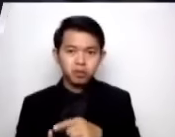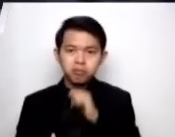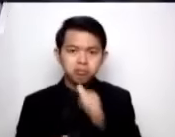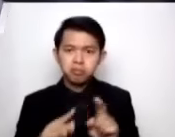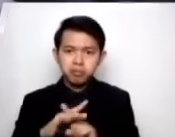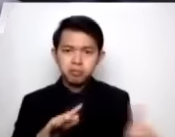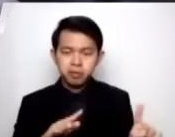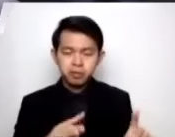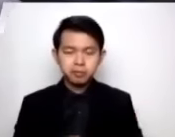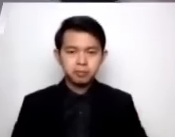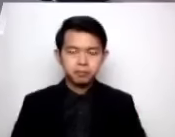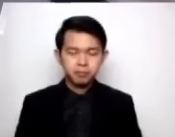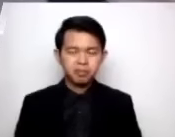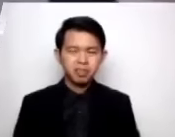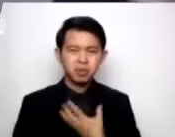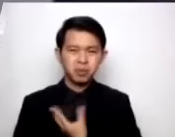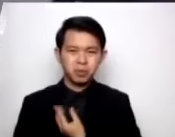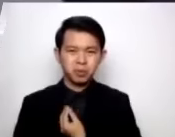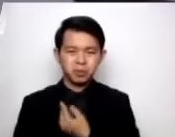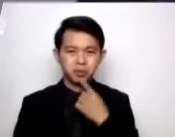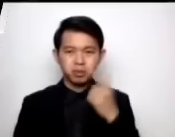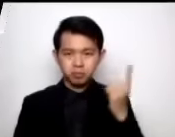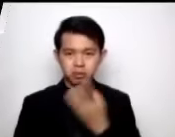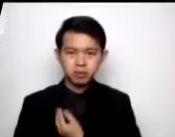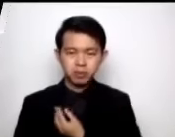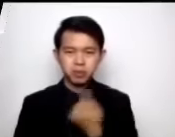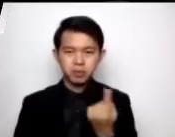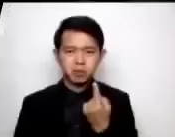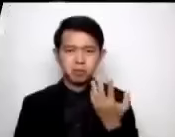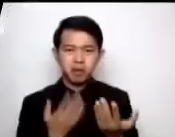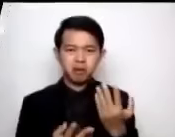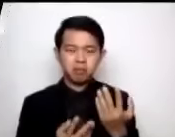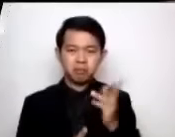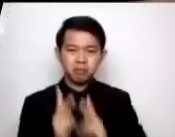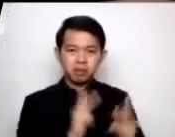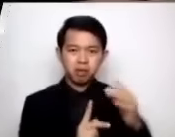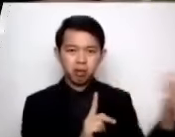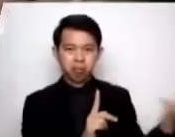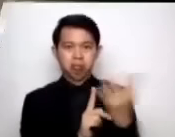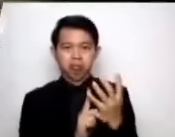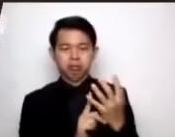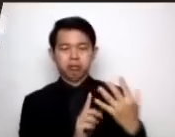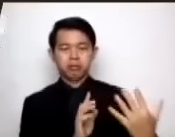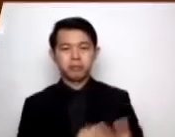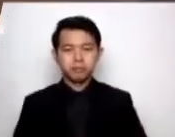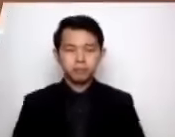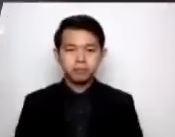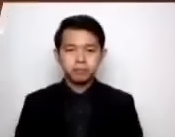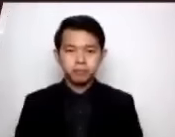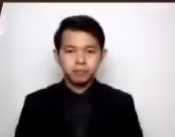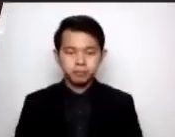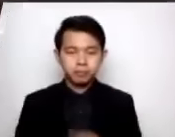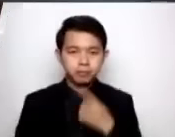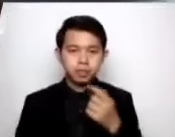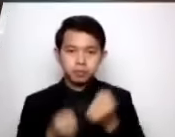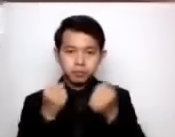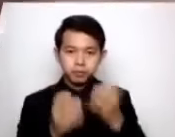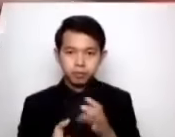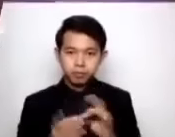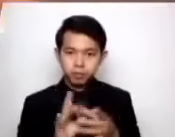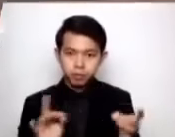Natakot lang po ako ma'am dahil sa baka kuyugin po ako eh. Ayon sa driver, hindi kumagat ang preno ng truck habang pababa ng